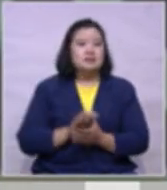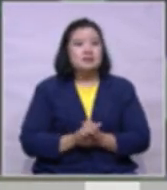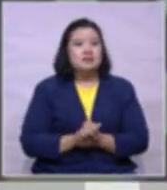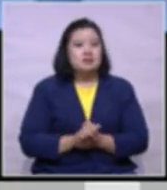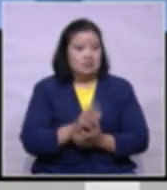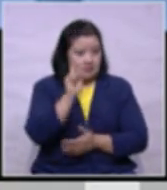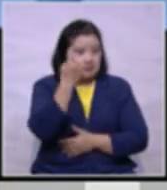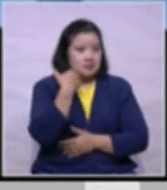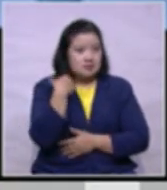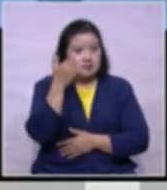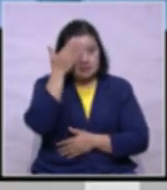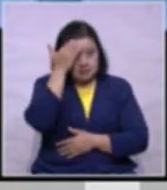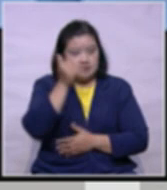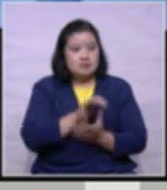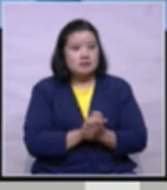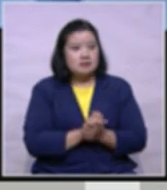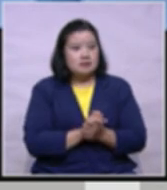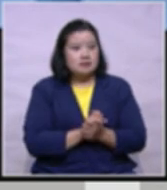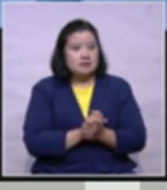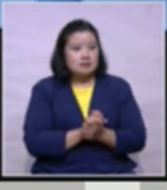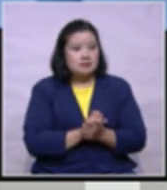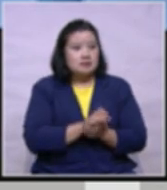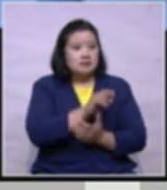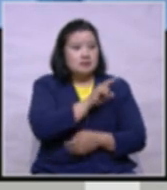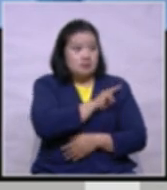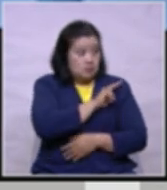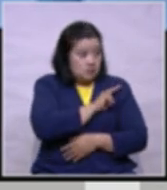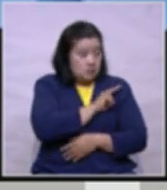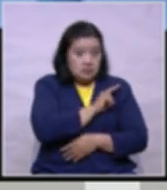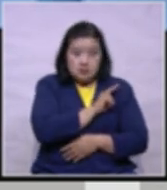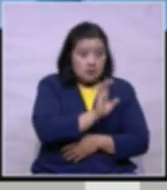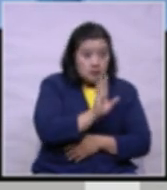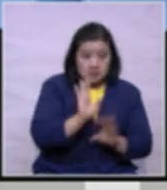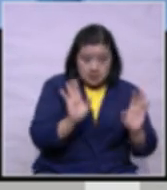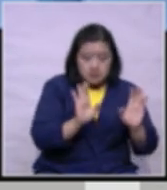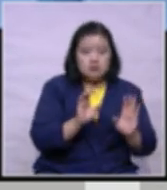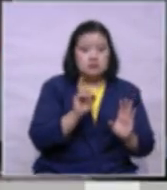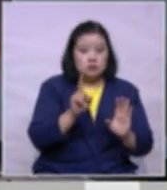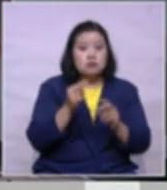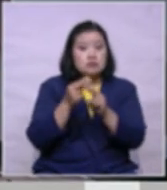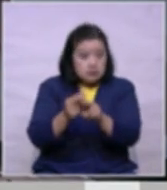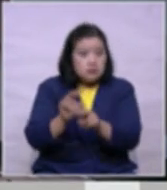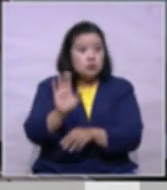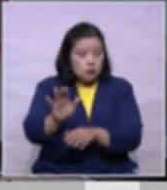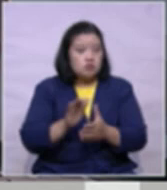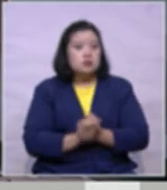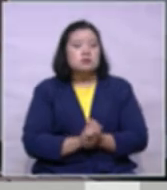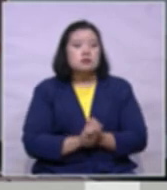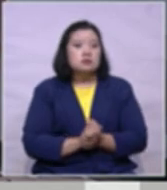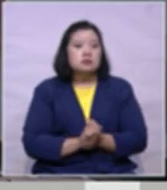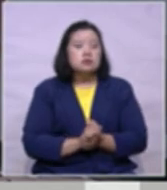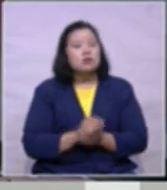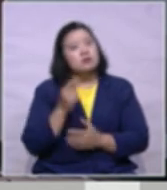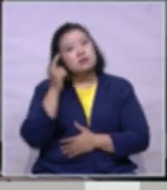ไปพูดว่ามีหน้าที่เนี่ยคนจะไปคิดว่ามีใครสั่งมันจะยุ่งอย่าไปพูดอย่างนั้นมันไม่ดี ได้ คือมันเป็นขบวนการเดียวกันหรือเปล่าแล้วคิดมา3ปีเนี่ยมันเป็